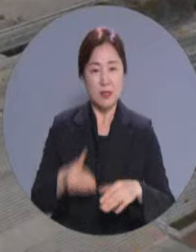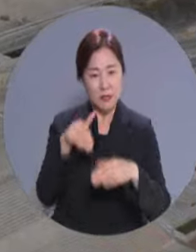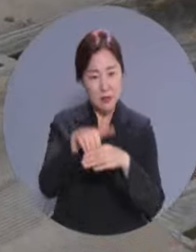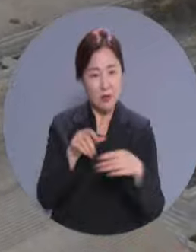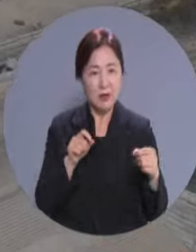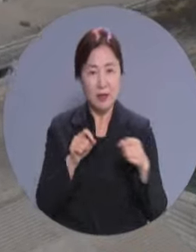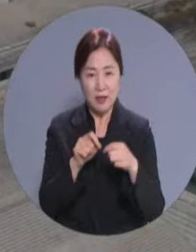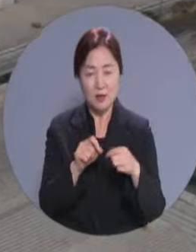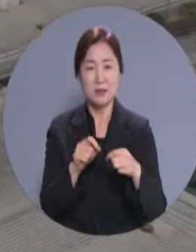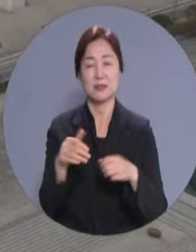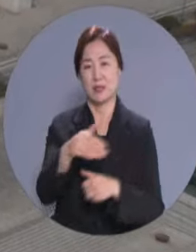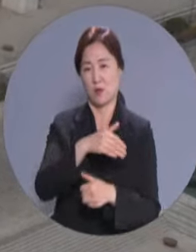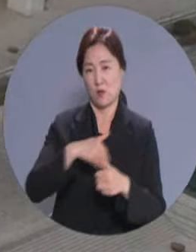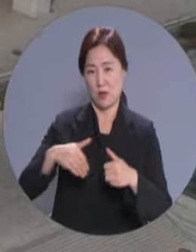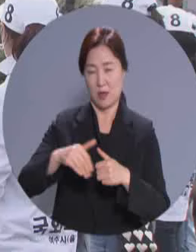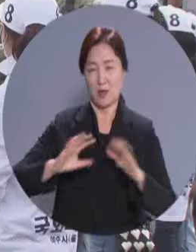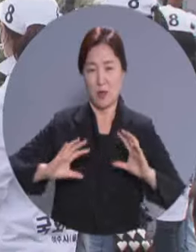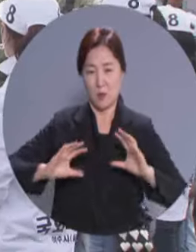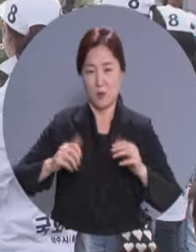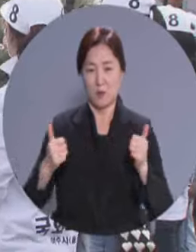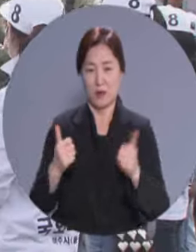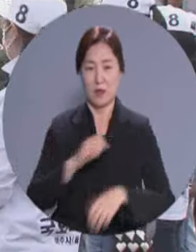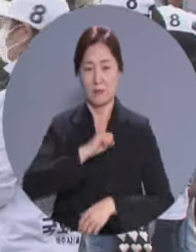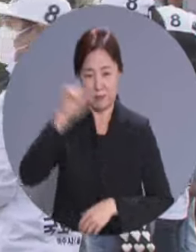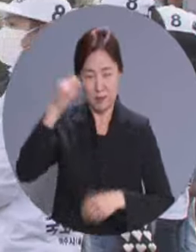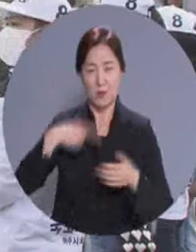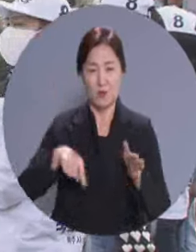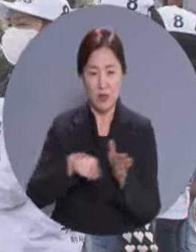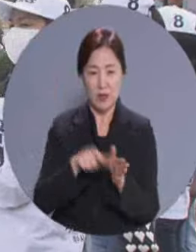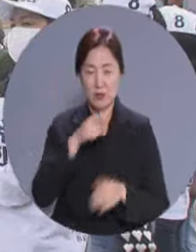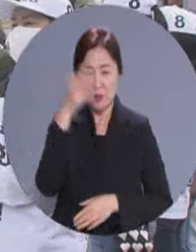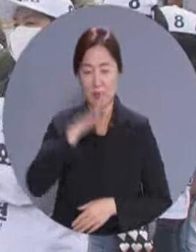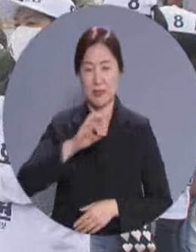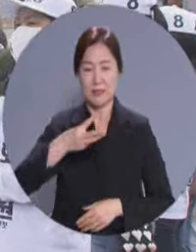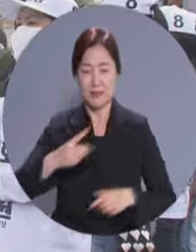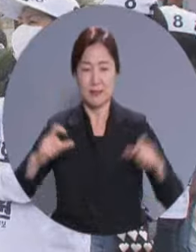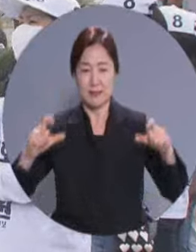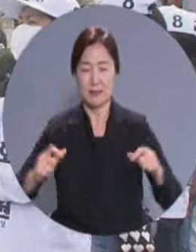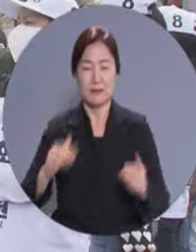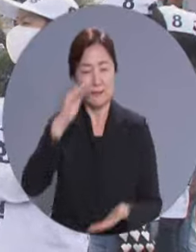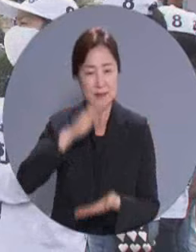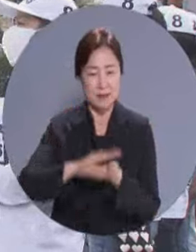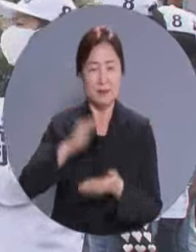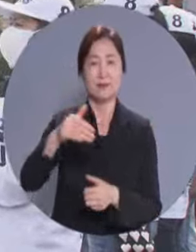코앞으로 다가오면서 국회 입성을 위한 여수 을지역 후보들의 각축전은